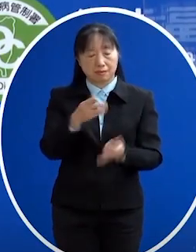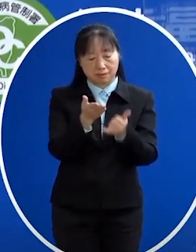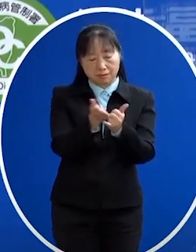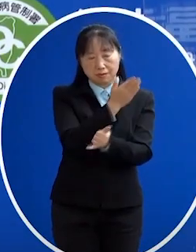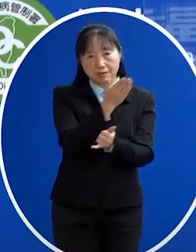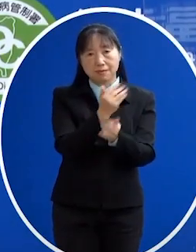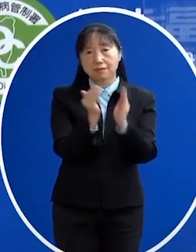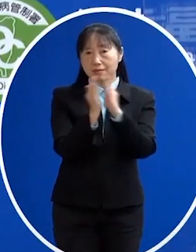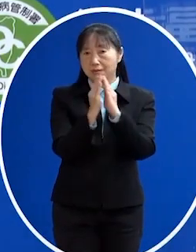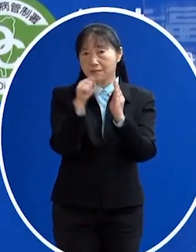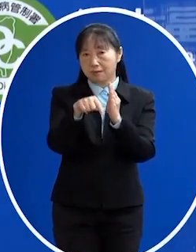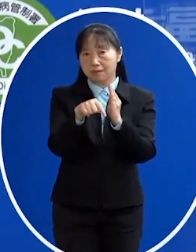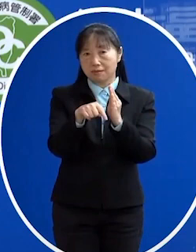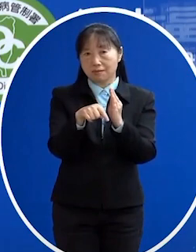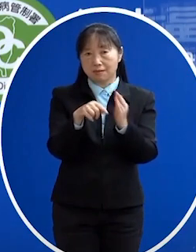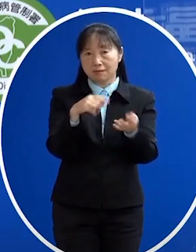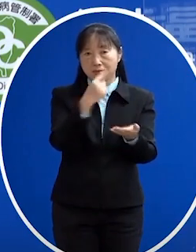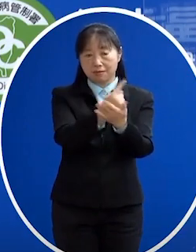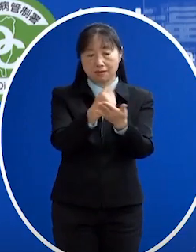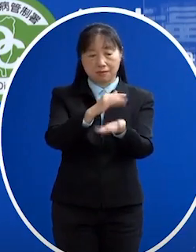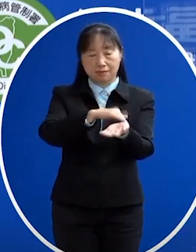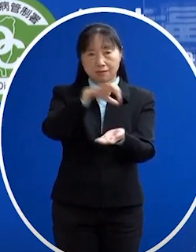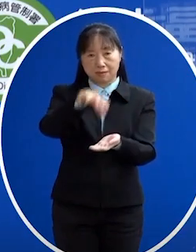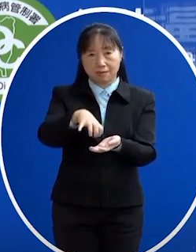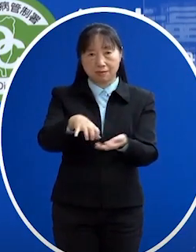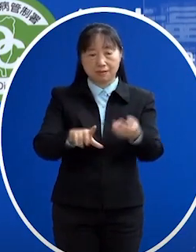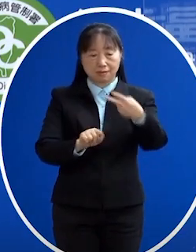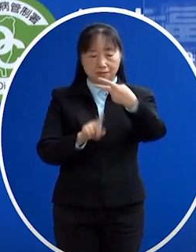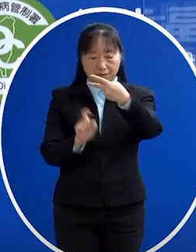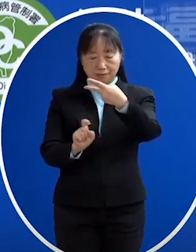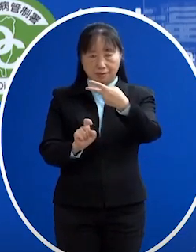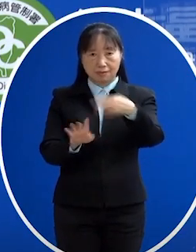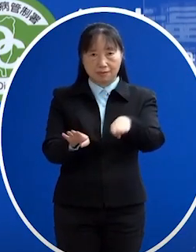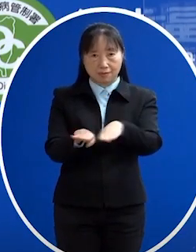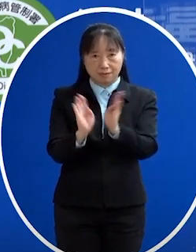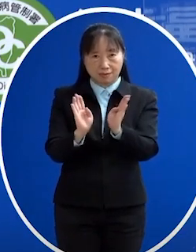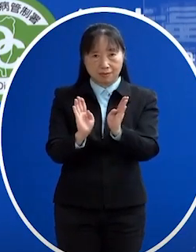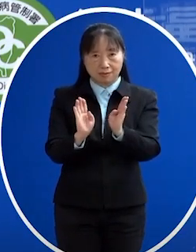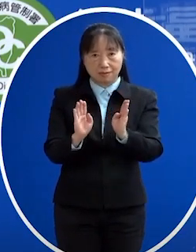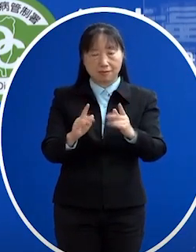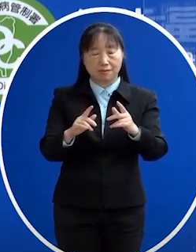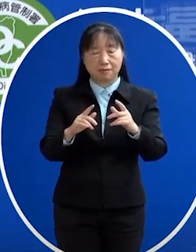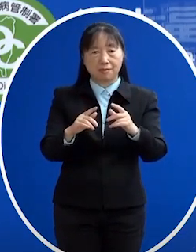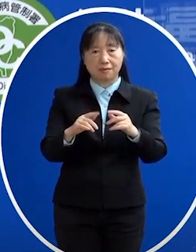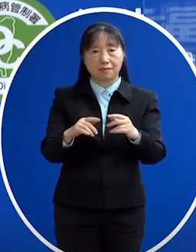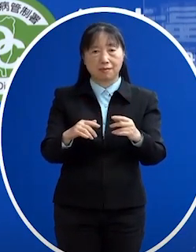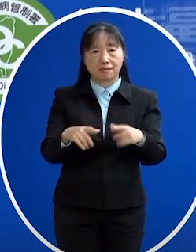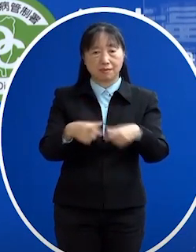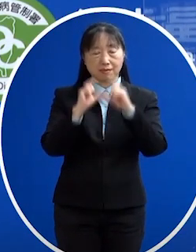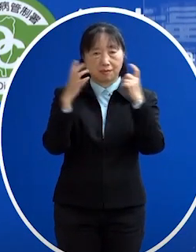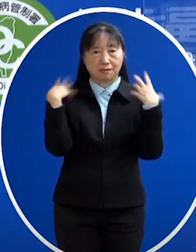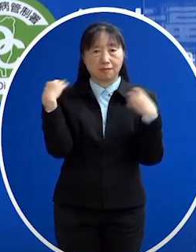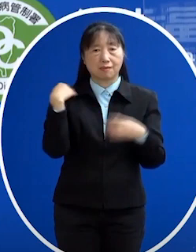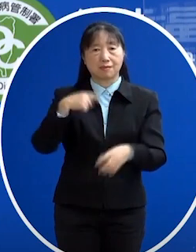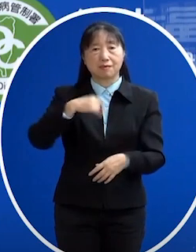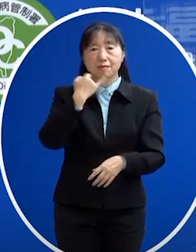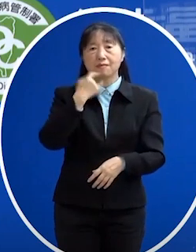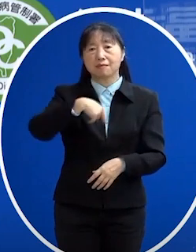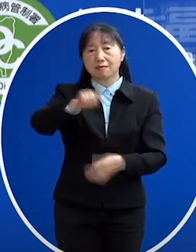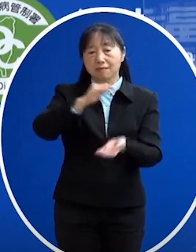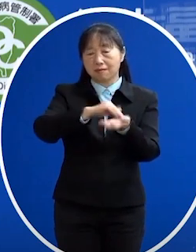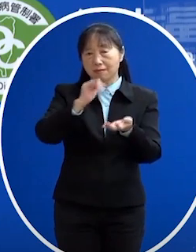区域所辖的医院哈，自2月10日起回归现行的哈陪探病的机